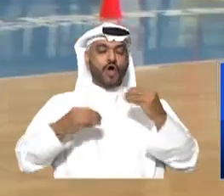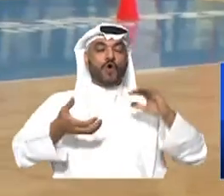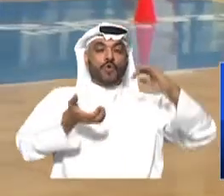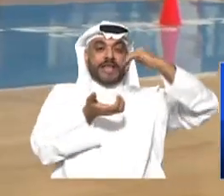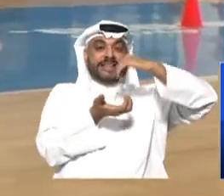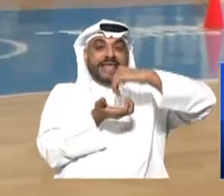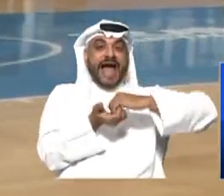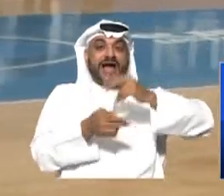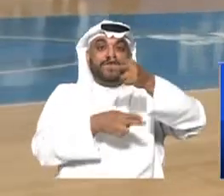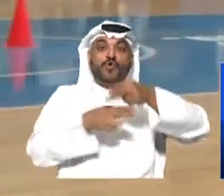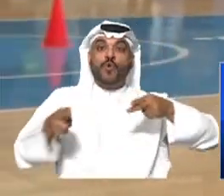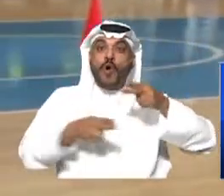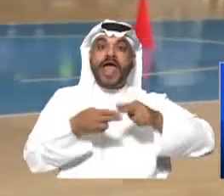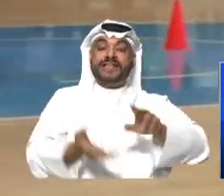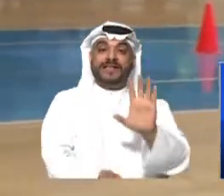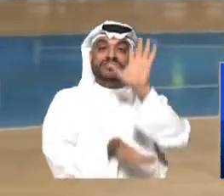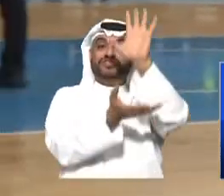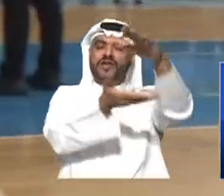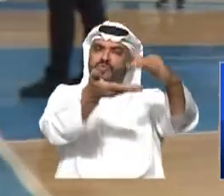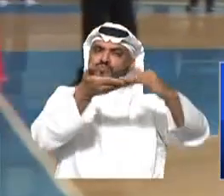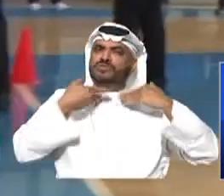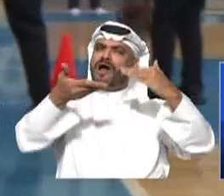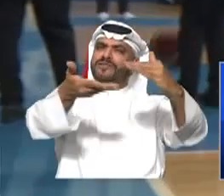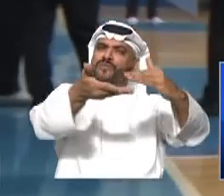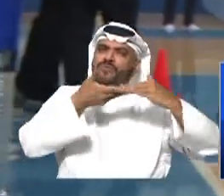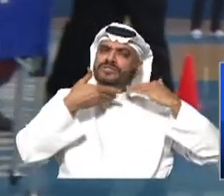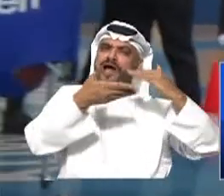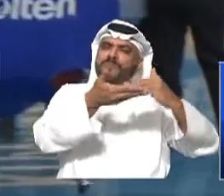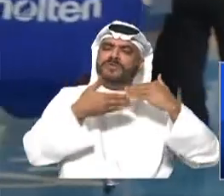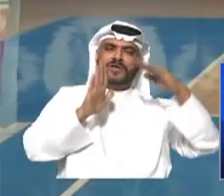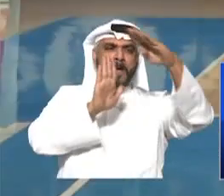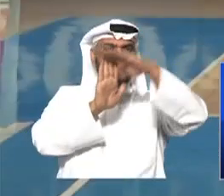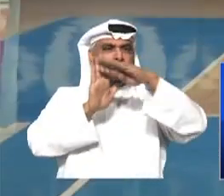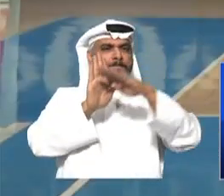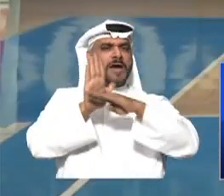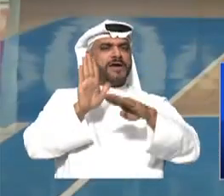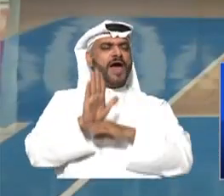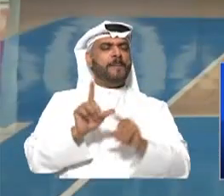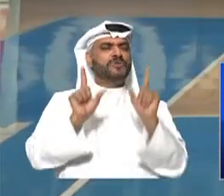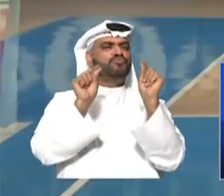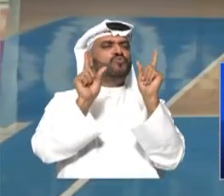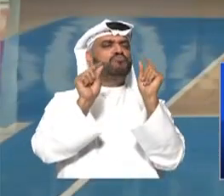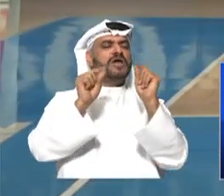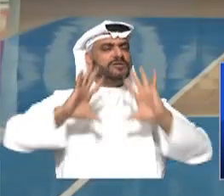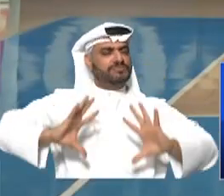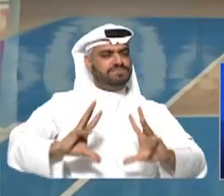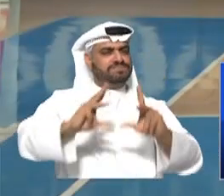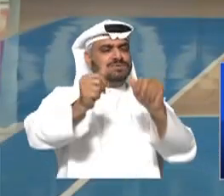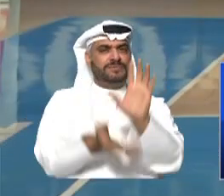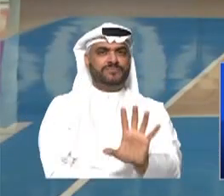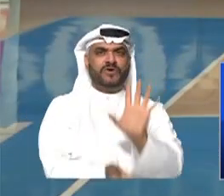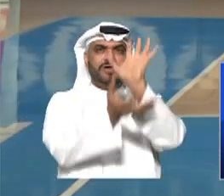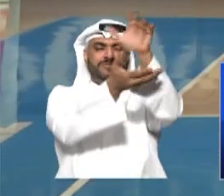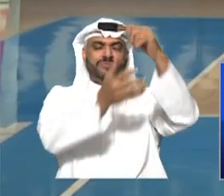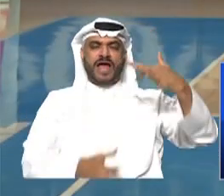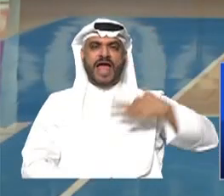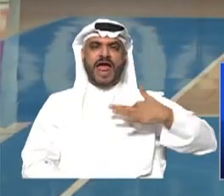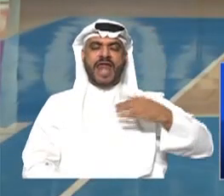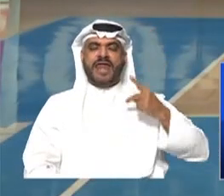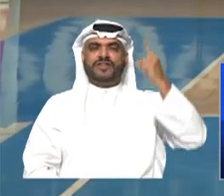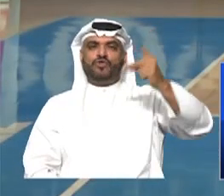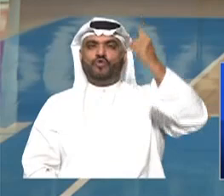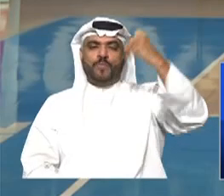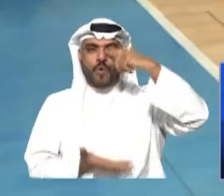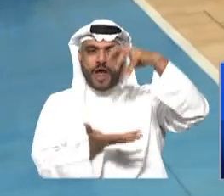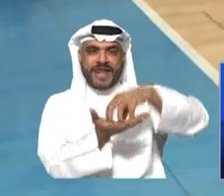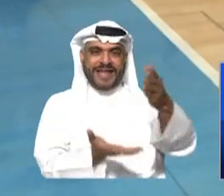في تدليل الصعوبات وفي تنفيذ برنامج مثالي لاعاده كره السله الى دائره